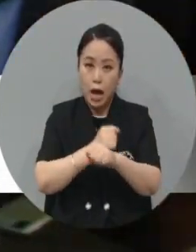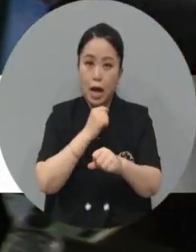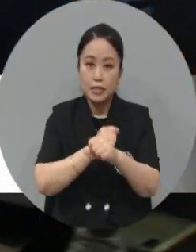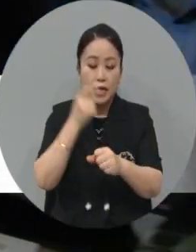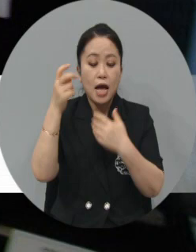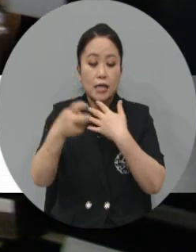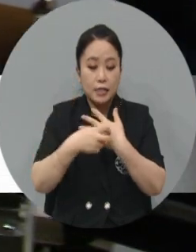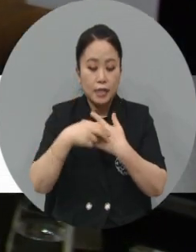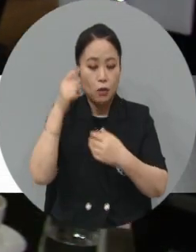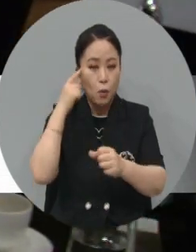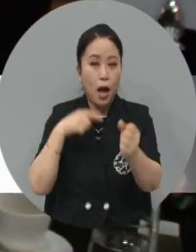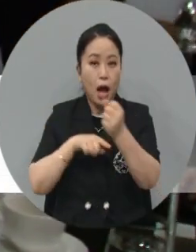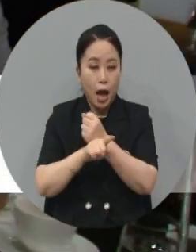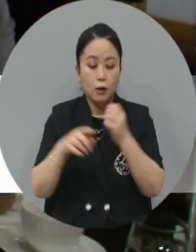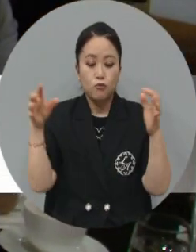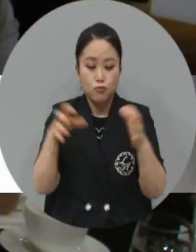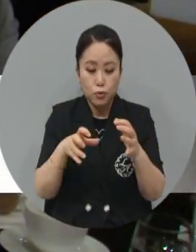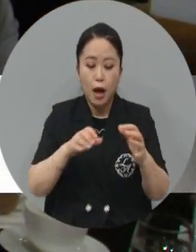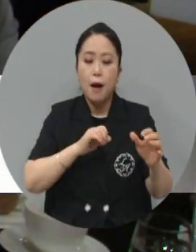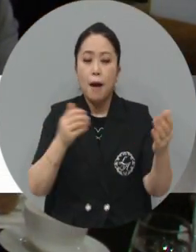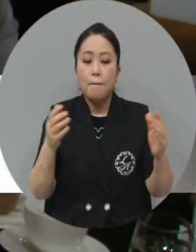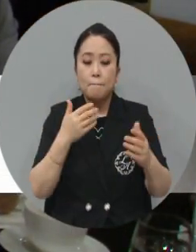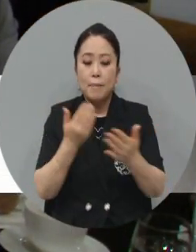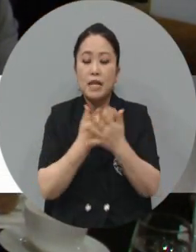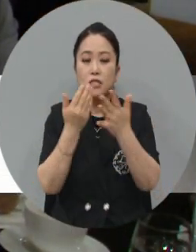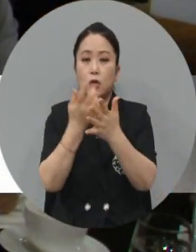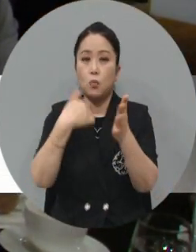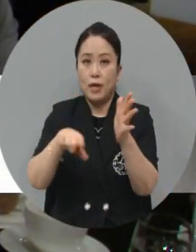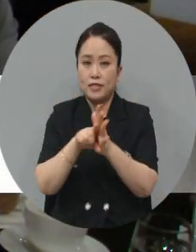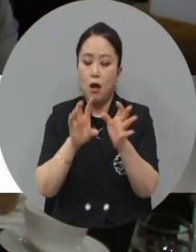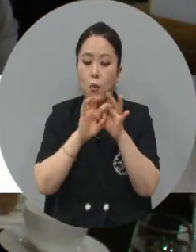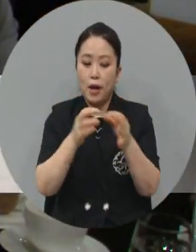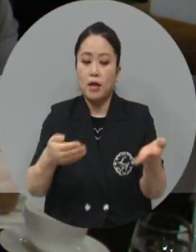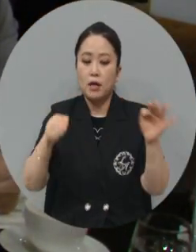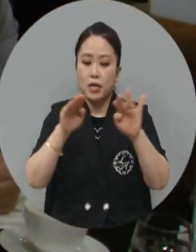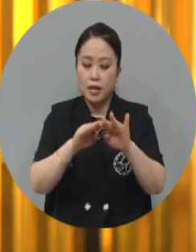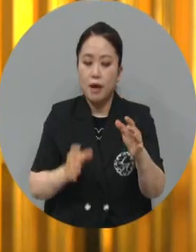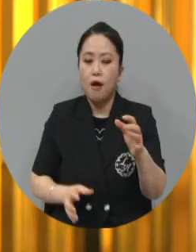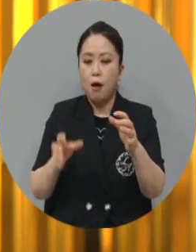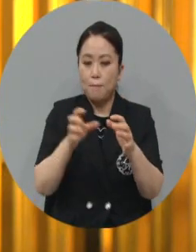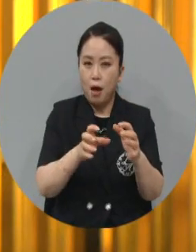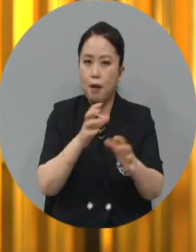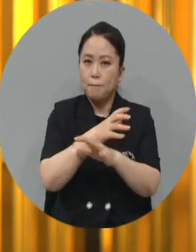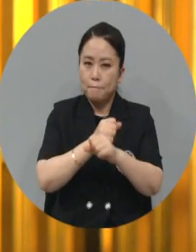융합 클러스터의 활성화를 위해 유관기관 간의 협약을 통한 협력 방안이 논의됐습니다.